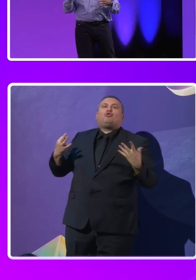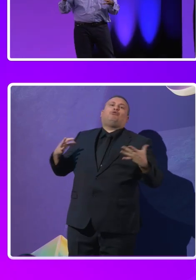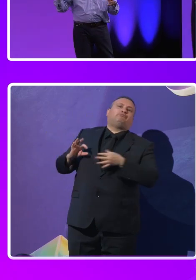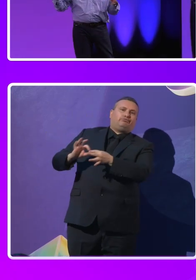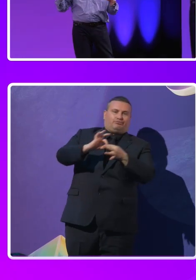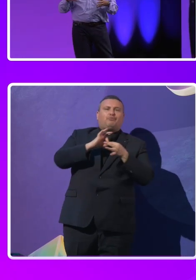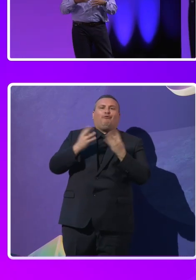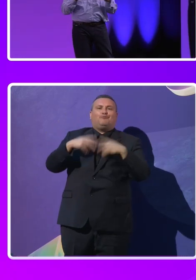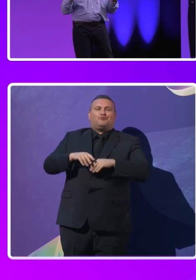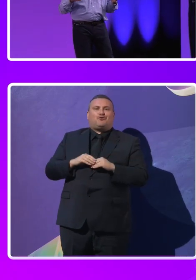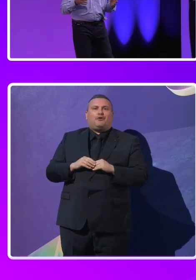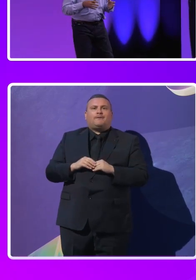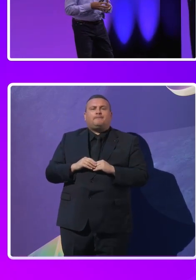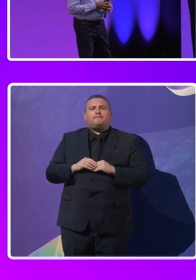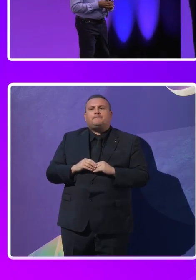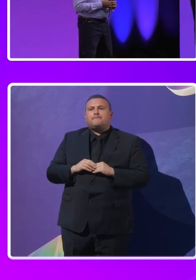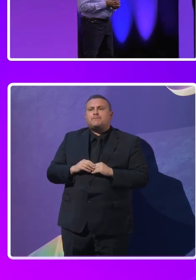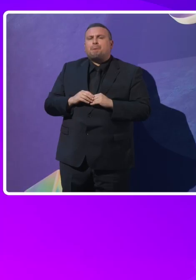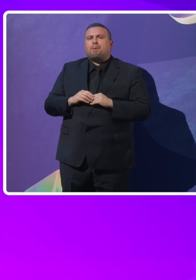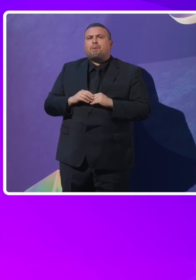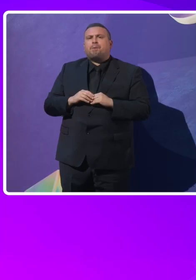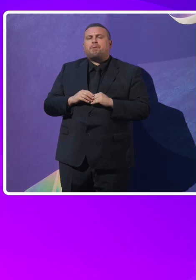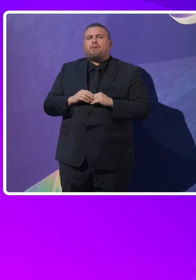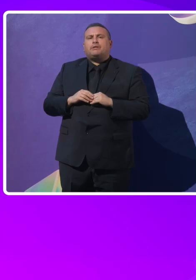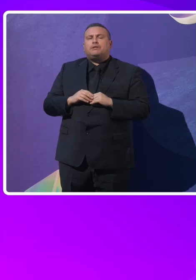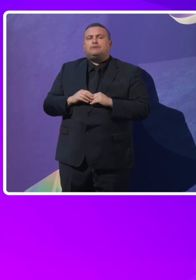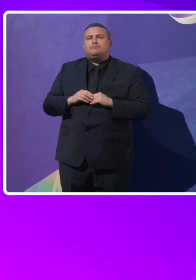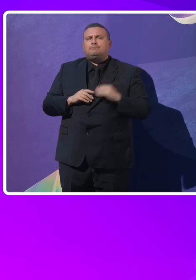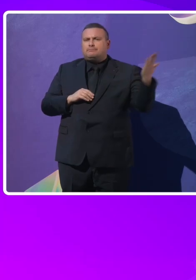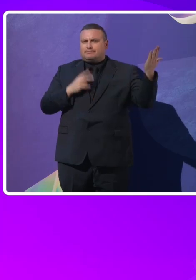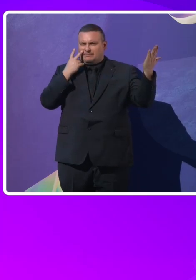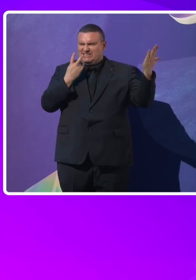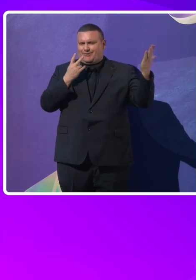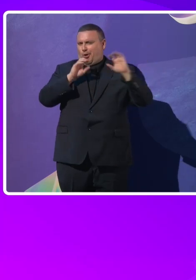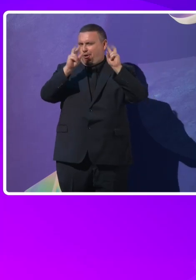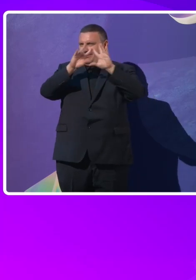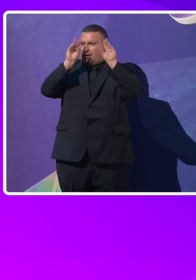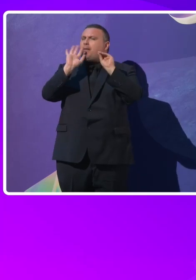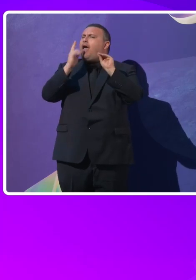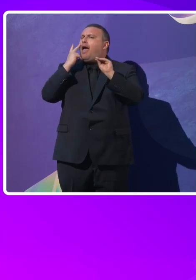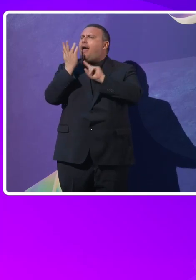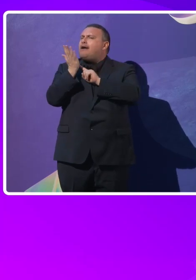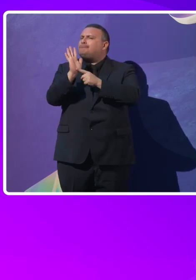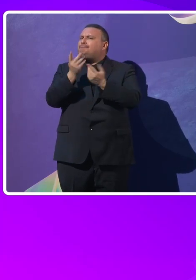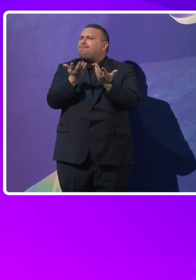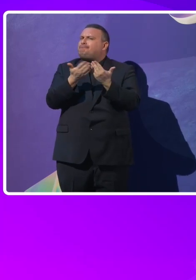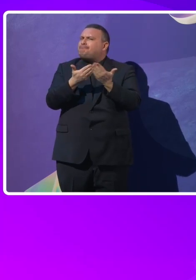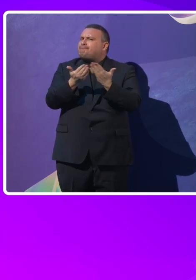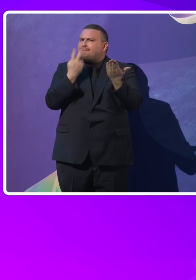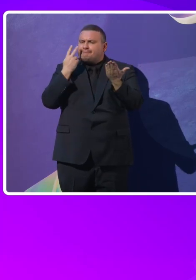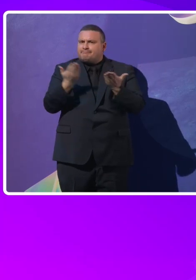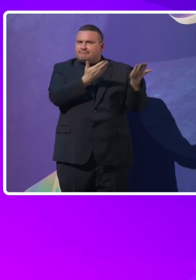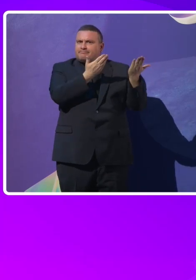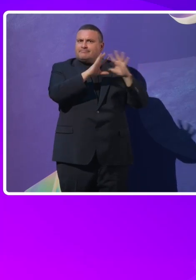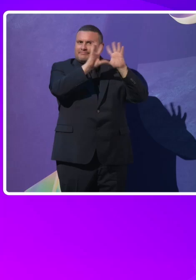farvi toccare con mano che cosa può significare questo nuovo tipo di interazione vi facciamo vedere un piccolo video che penso riassume in maniera corretta l'utilizzo di